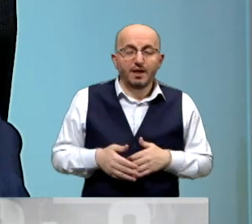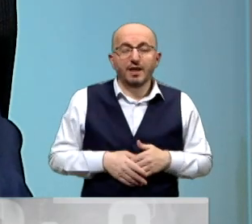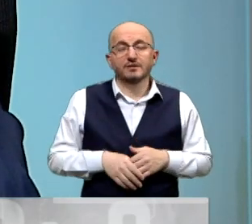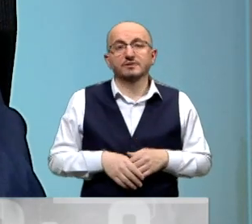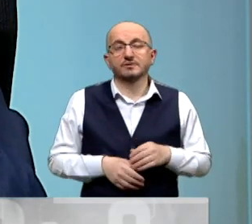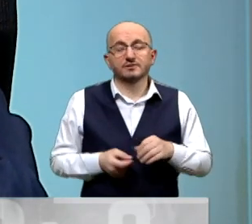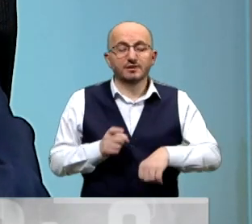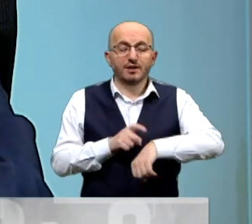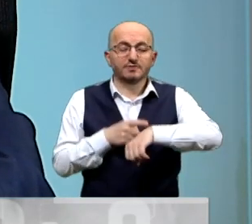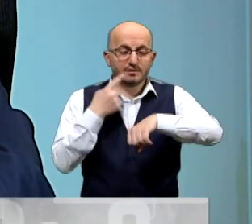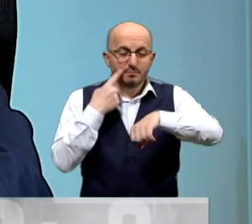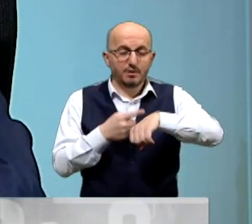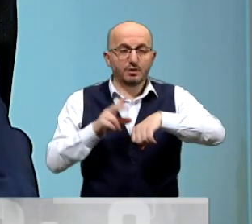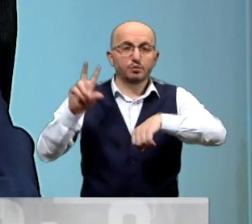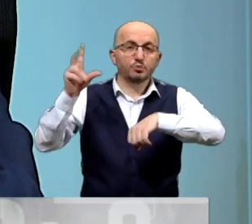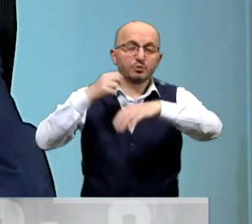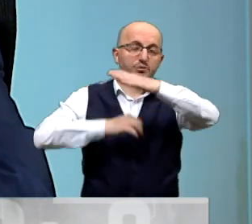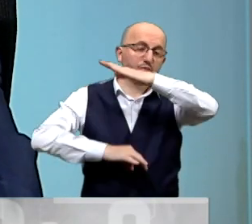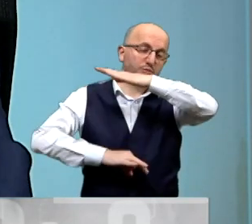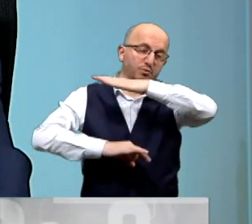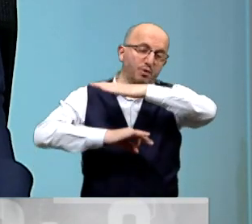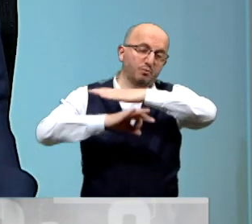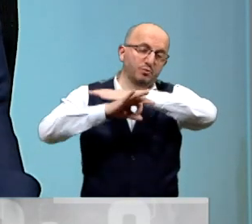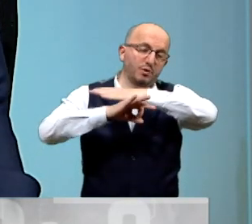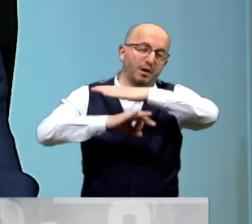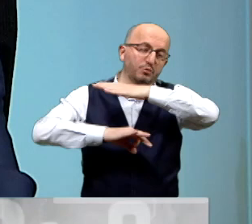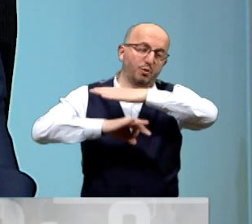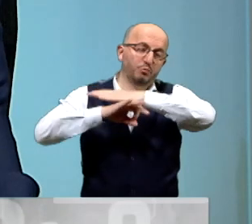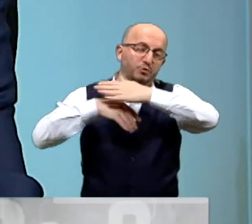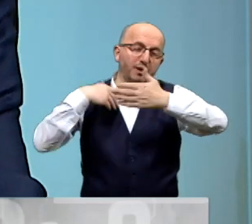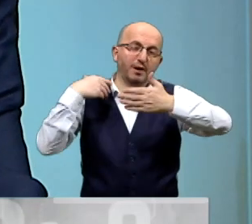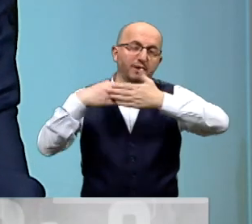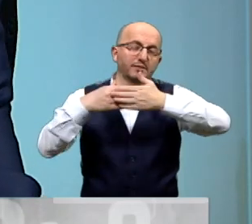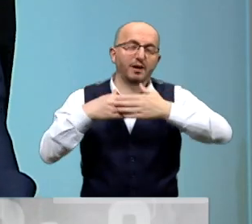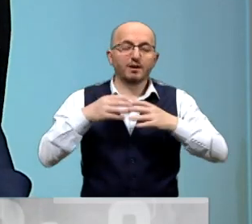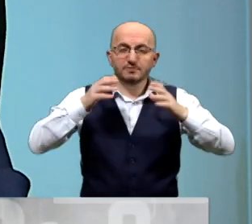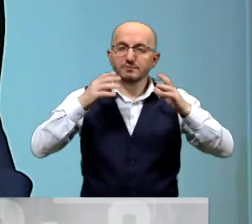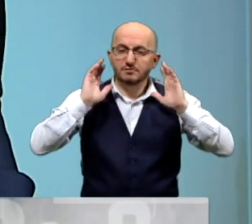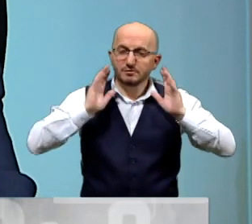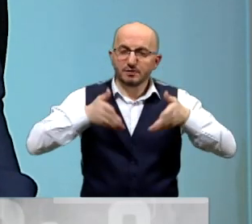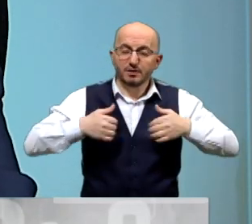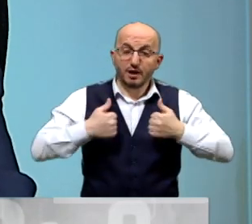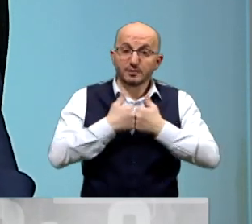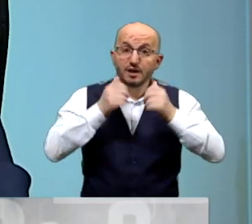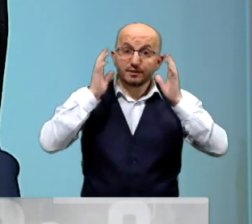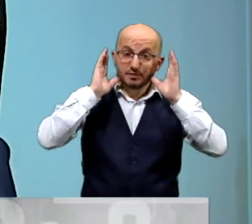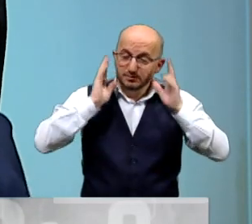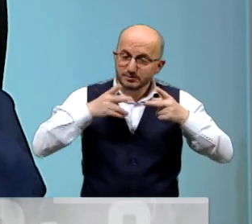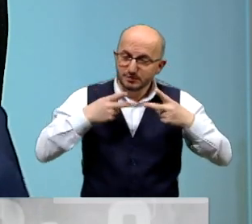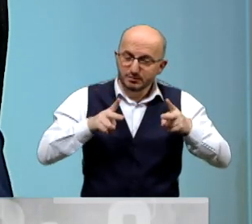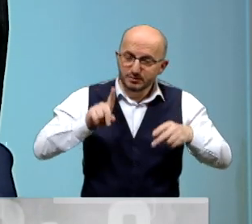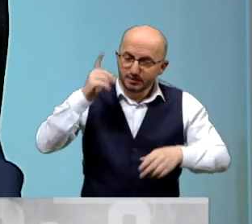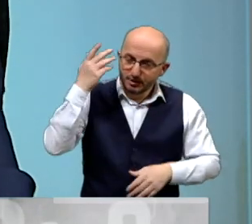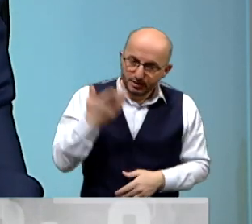saatine bakarak güneşin doğmuş gibi olmana kadar ne kadar zaman kılabiliyorsa kaza namazı kılabilir Allah kabul etsin